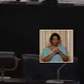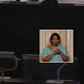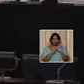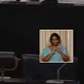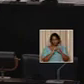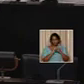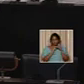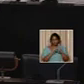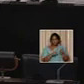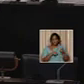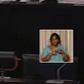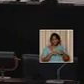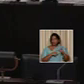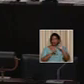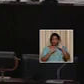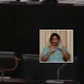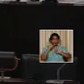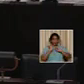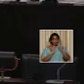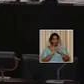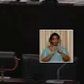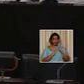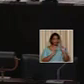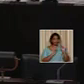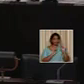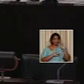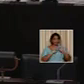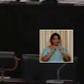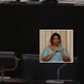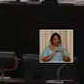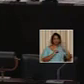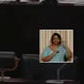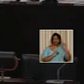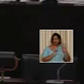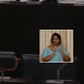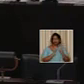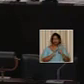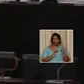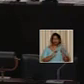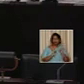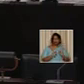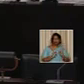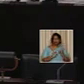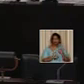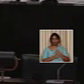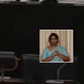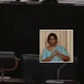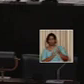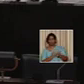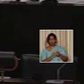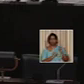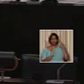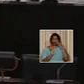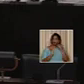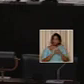ආවා. මොකද ඒකට හේතුව 9% සිට පොලිය 20% උඩට ගියාම ඒ පොලි ප්‍රමාණය කොහොමද දරන්නේ කියන කාරණේ. දැන් මේ